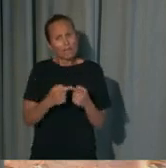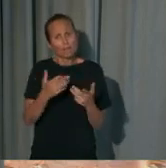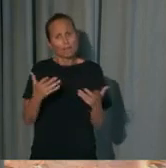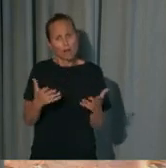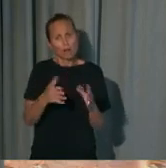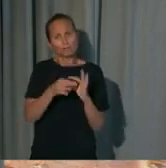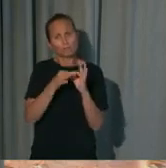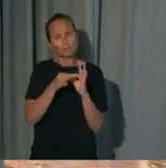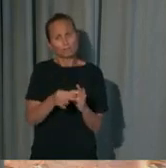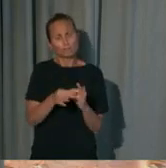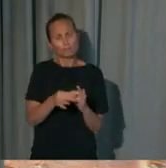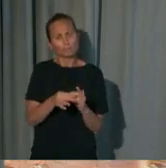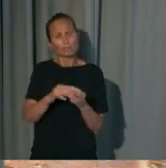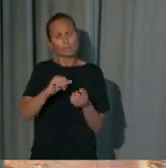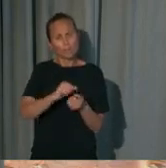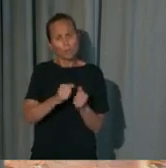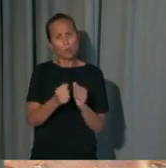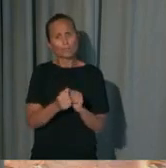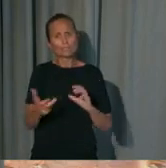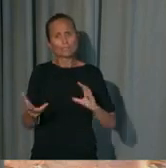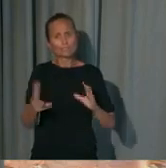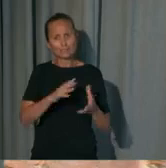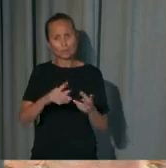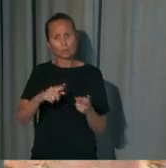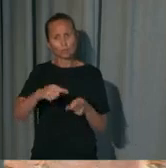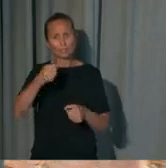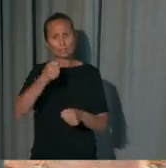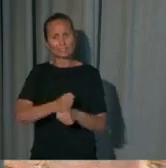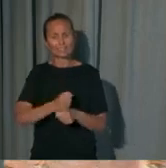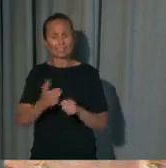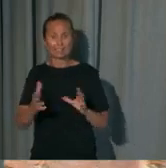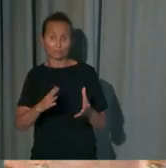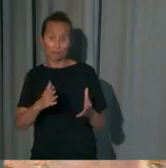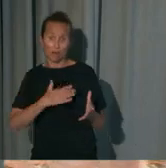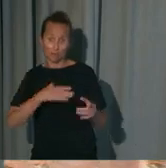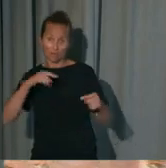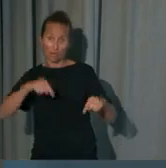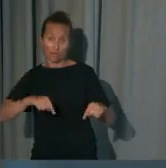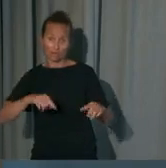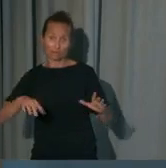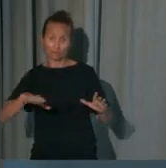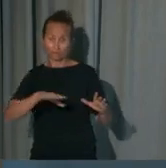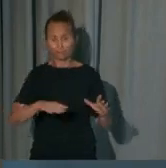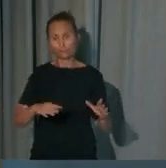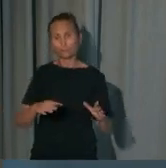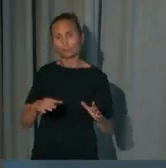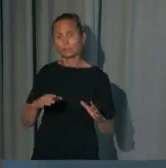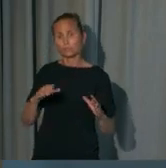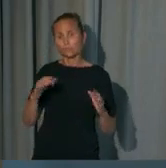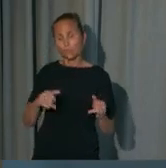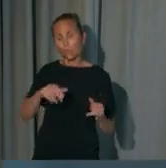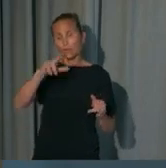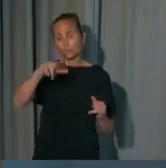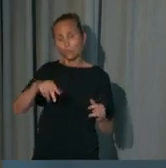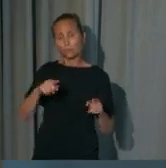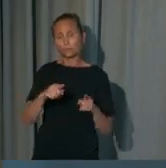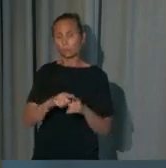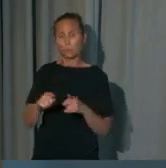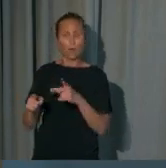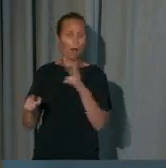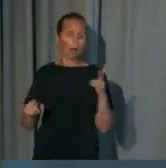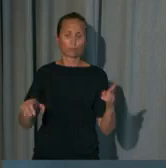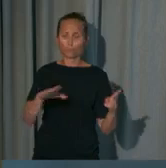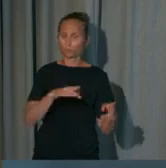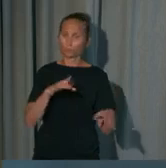om den politiske situasjonen og sikkerhetssituasjonen som vi har? Ja, det sier det at Norge som andre land